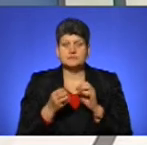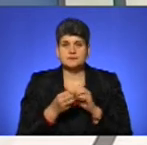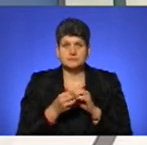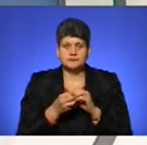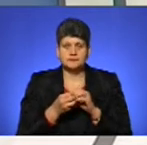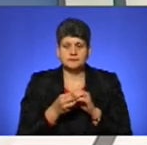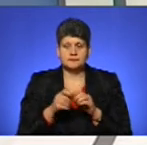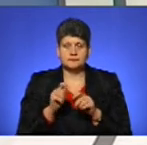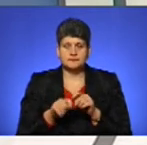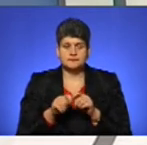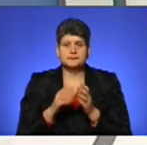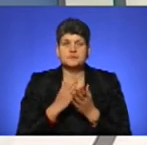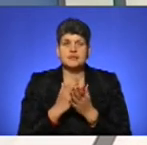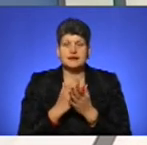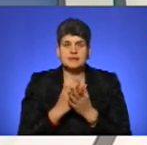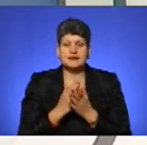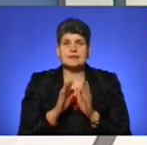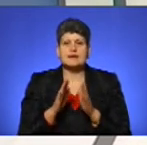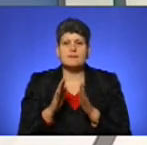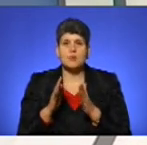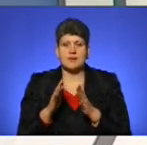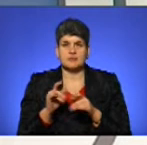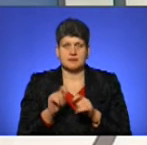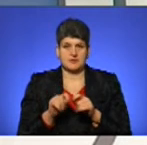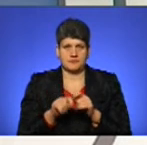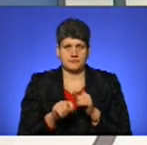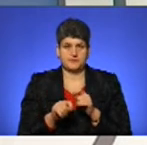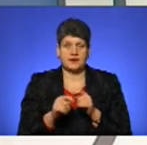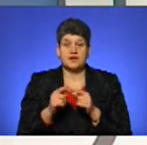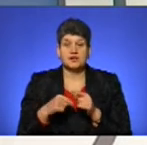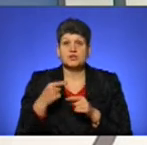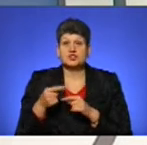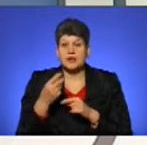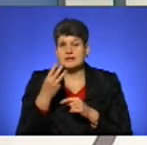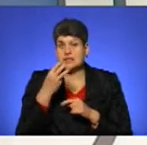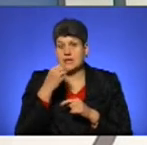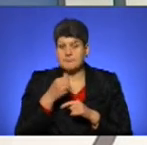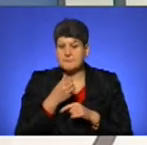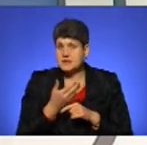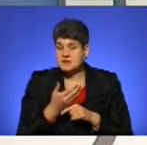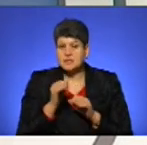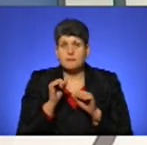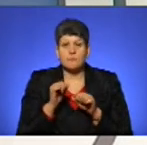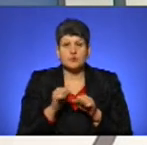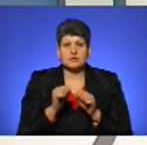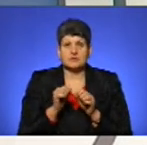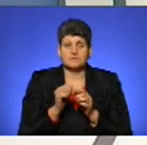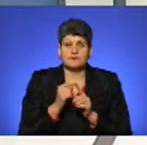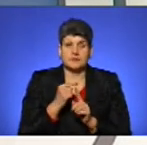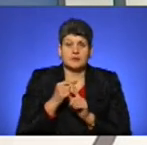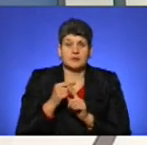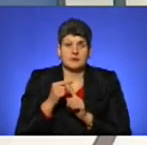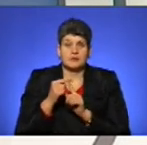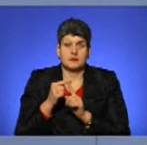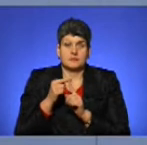обстеження є на момент обстеження. І через 3 місяці можливо накопичення цього